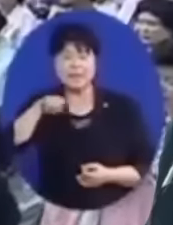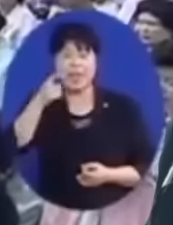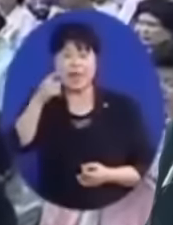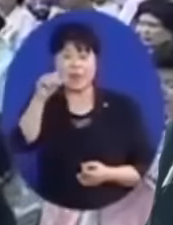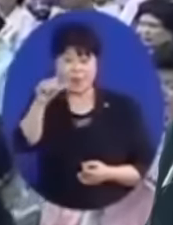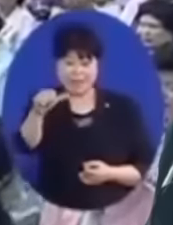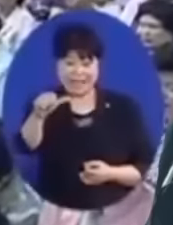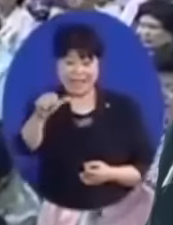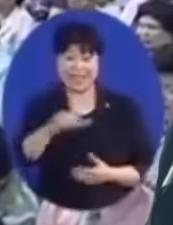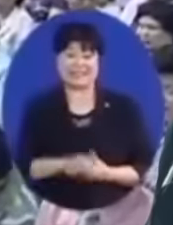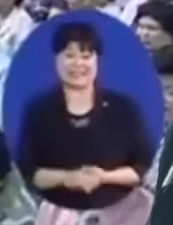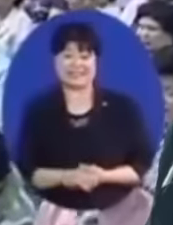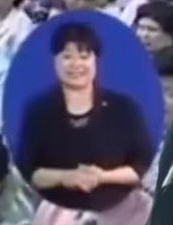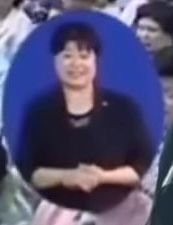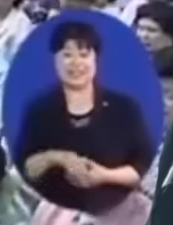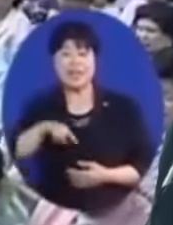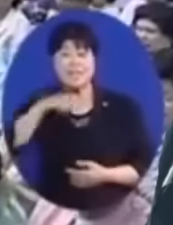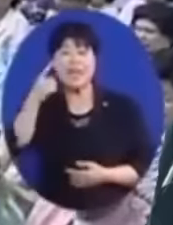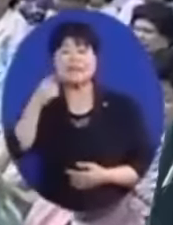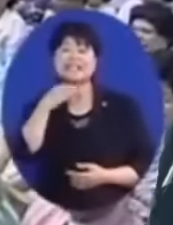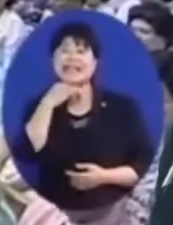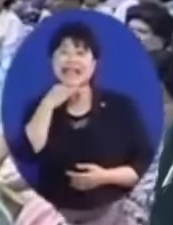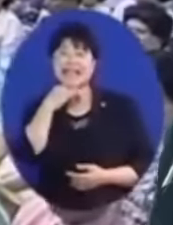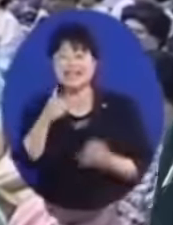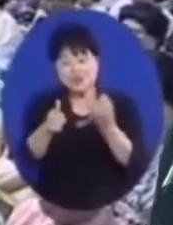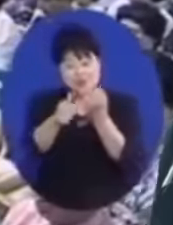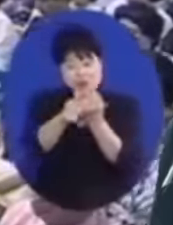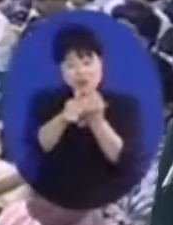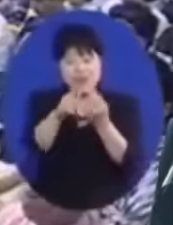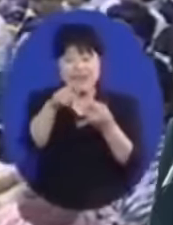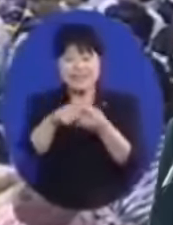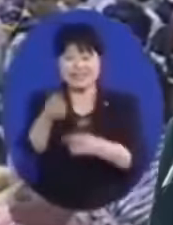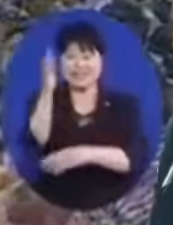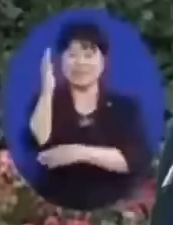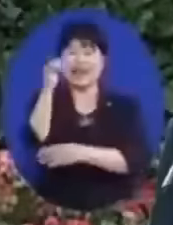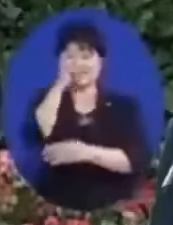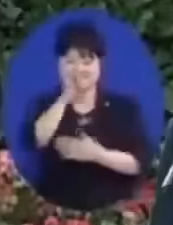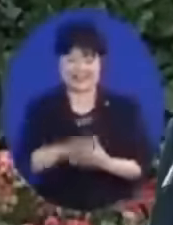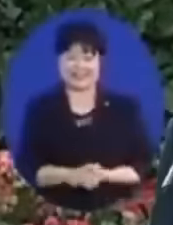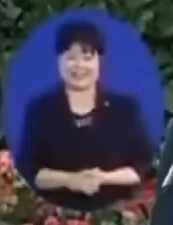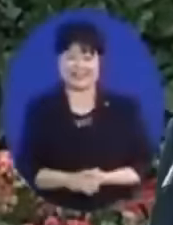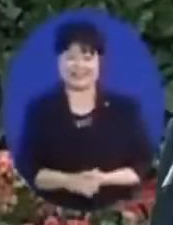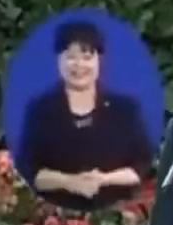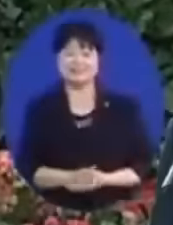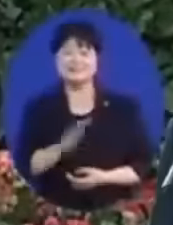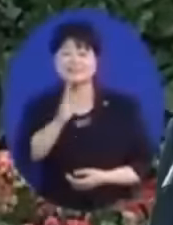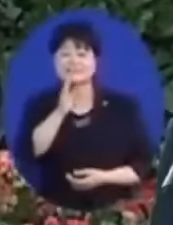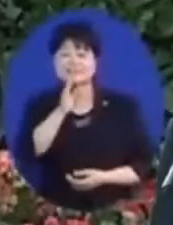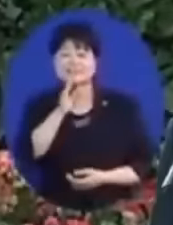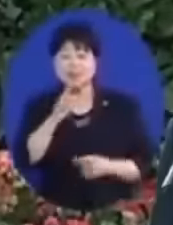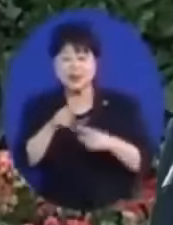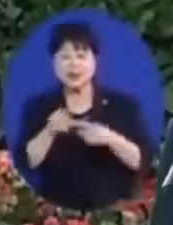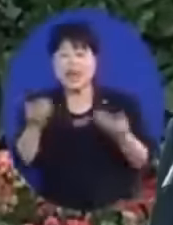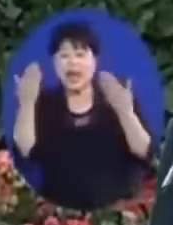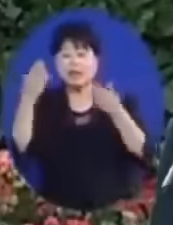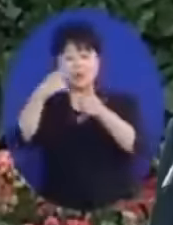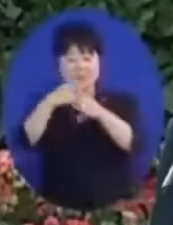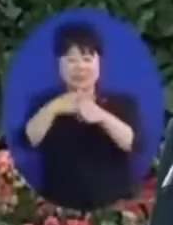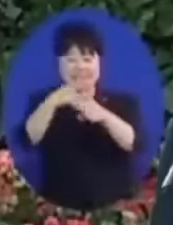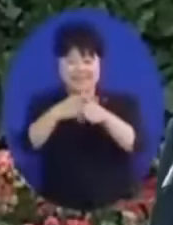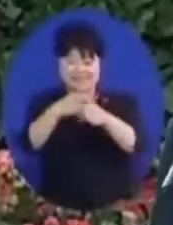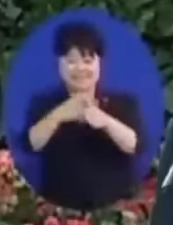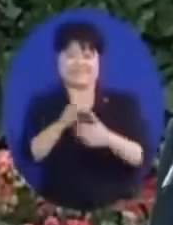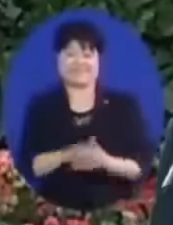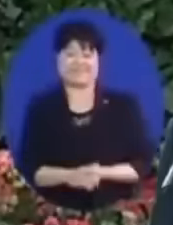플로렌스 에로스미스 100세 부부의 이야기가 화제가 된 적이 있습니다. 플로렌스는 교회 학교 교사로 마을의